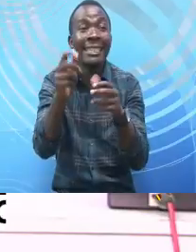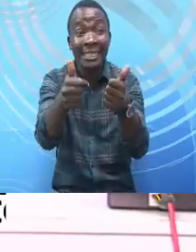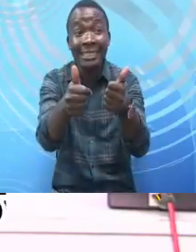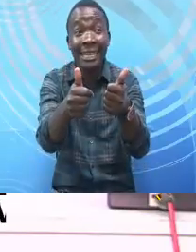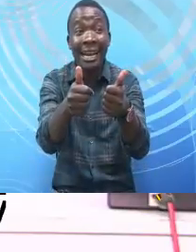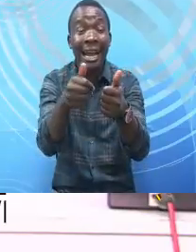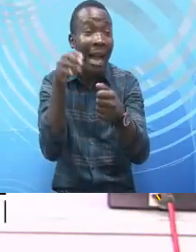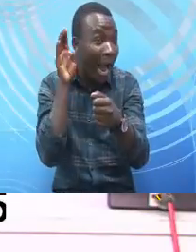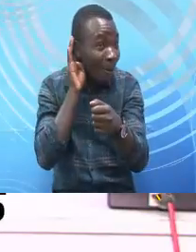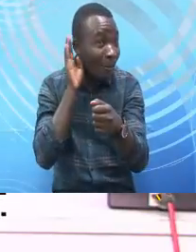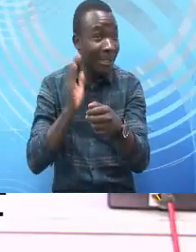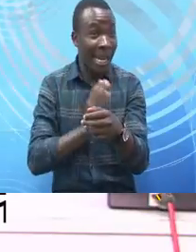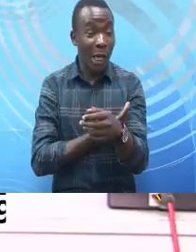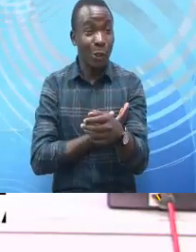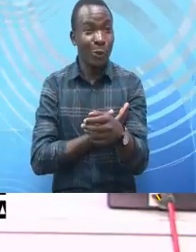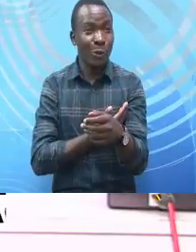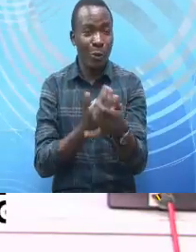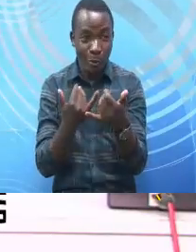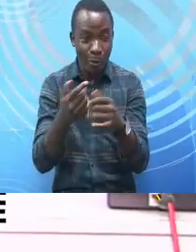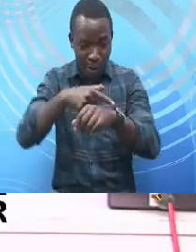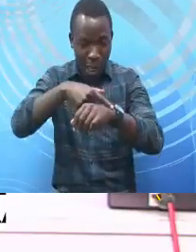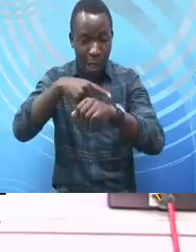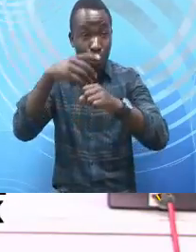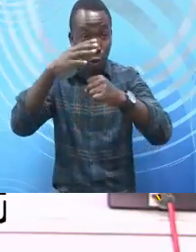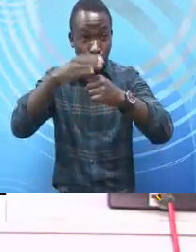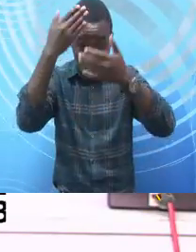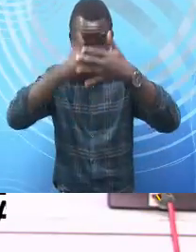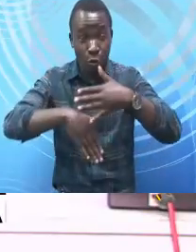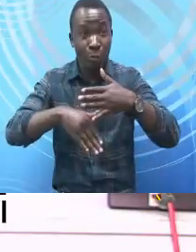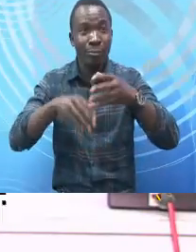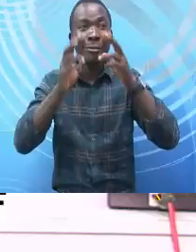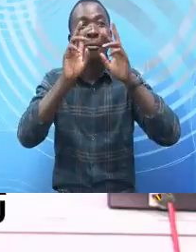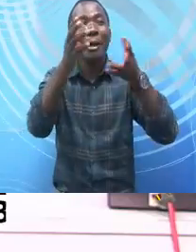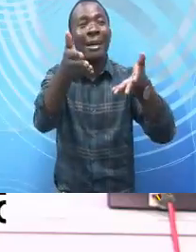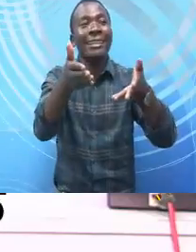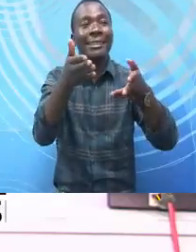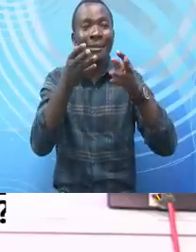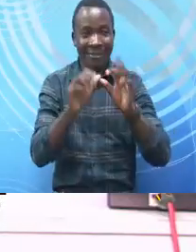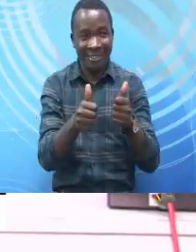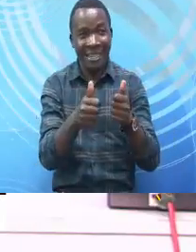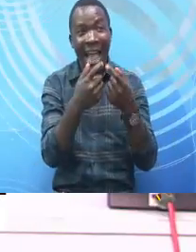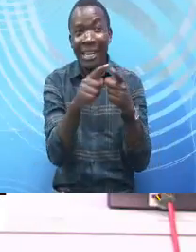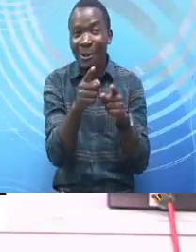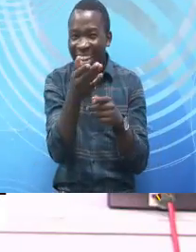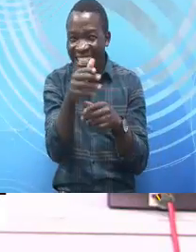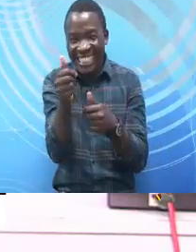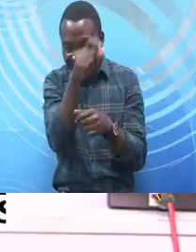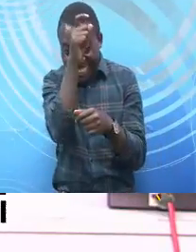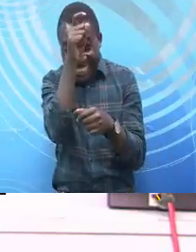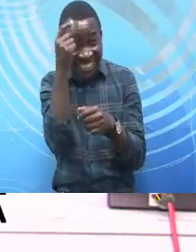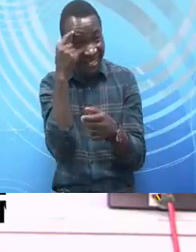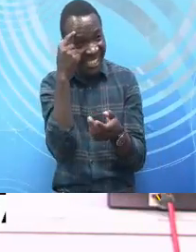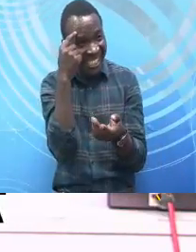amakuru yacu ya buri munsi saa tatu z'umugoroba baba badukurikiye kandi bikaba bimeze neza. Aha, ariko hari ikindi nibajije,